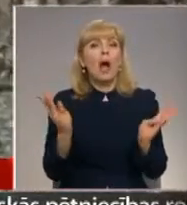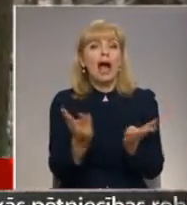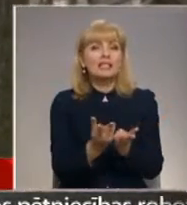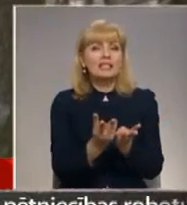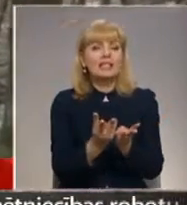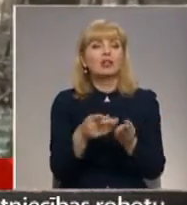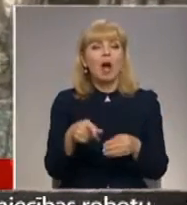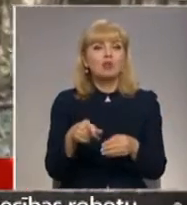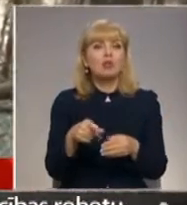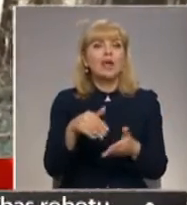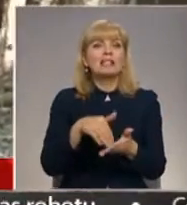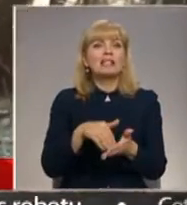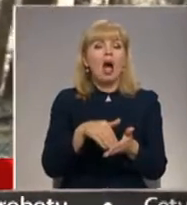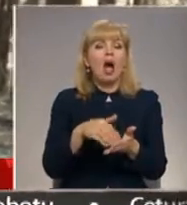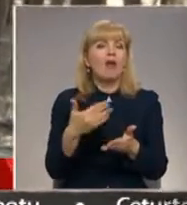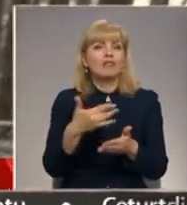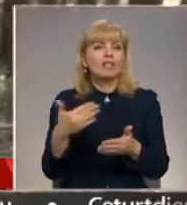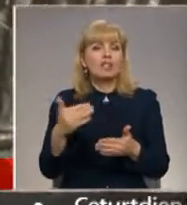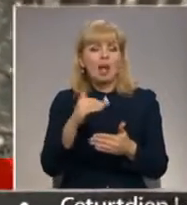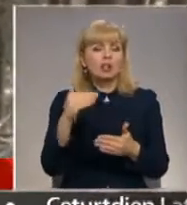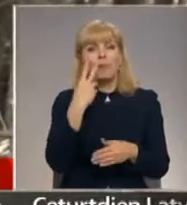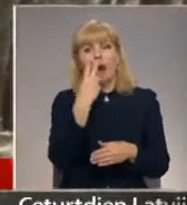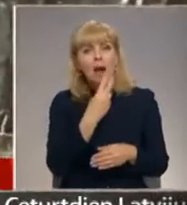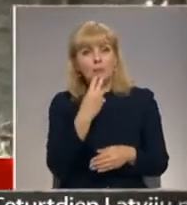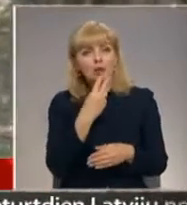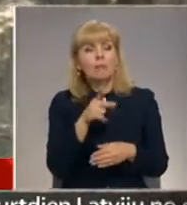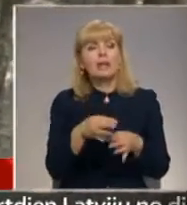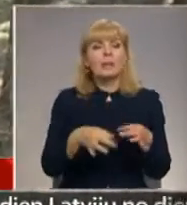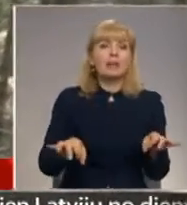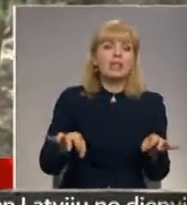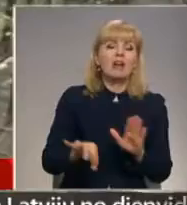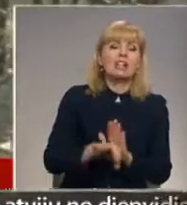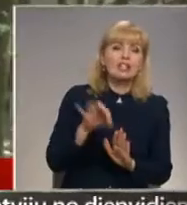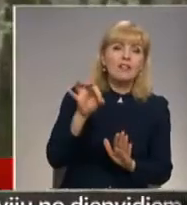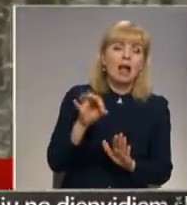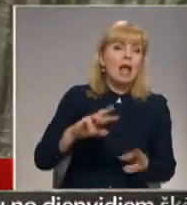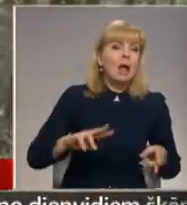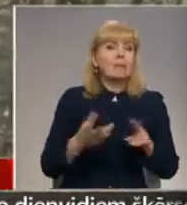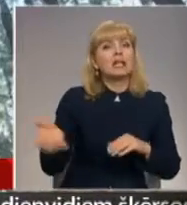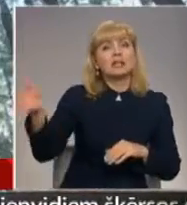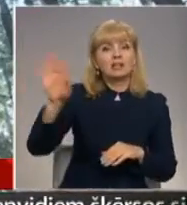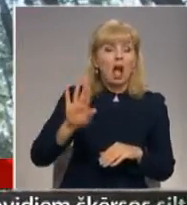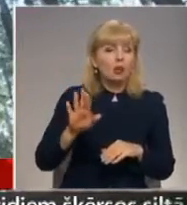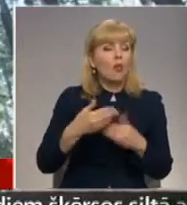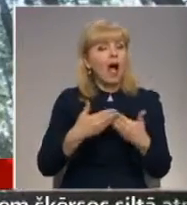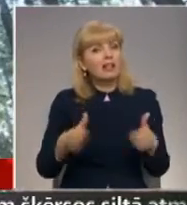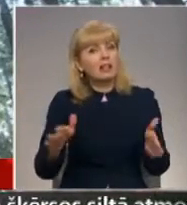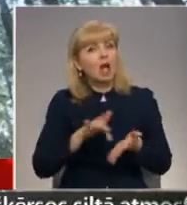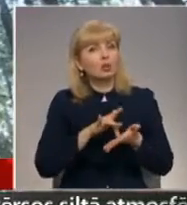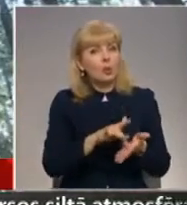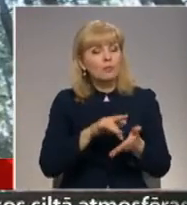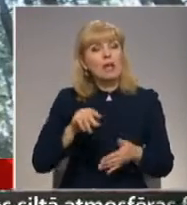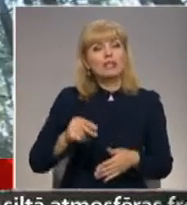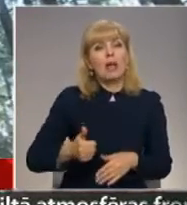malu stāvuma, kultūrslāņa un citām. Apsaimniekotājiem ir brīva izvēle, vai pilskalnu darīt atklātu tūristiem. Zemes īpašumam